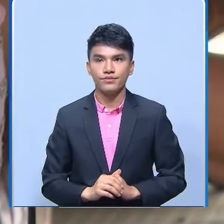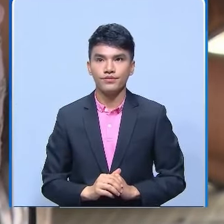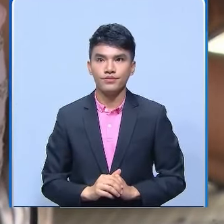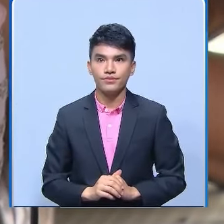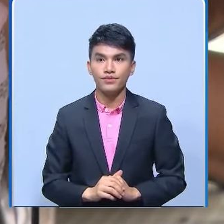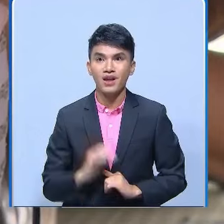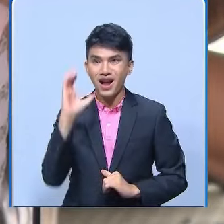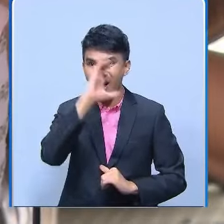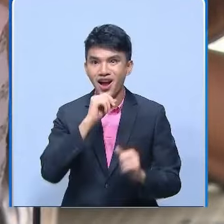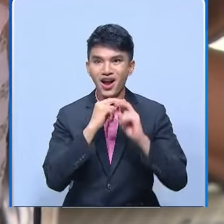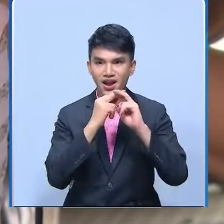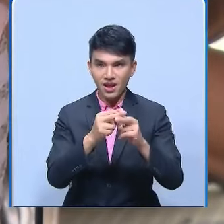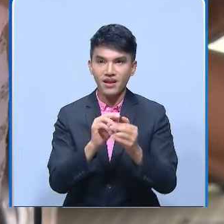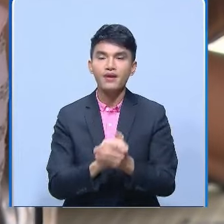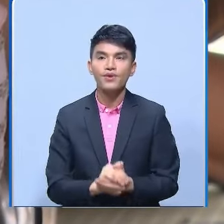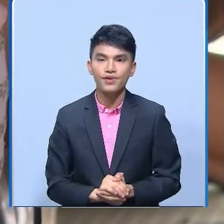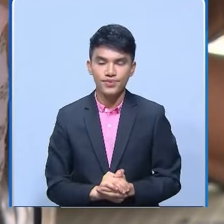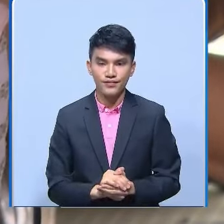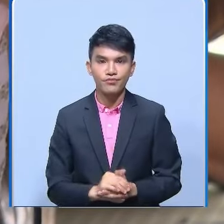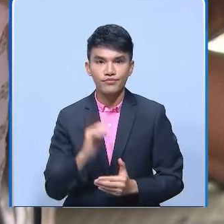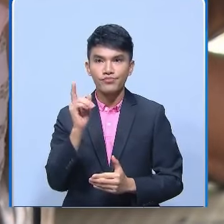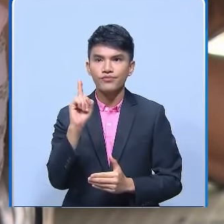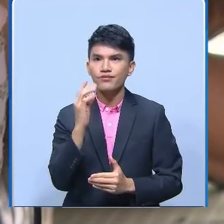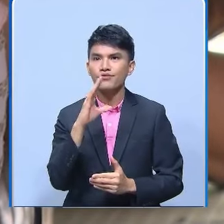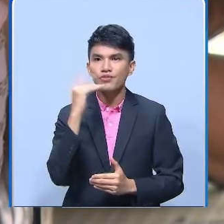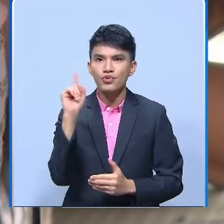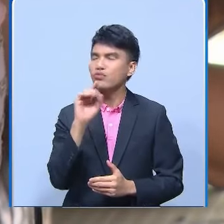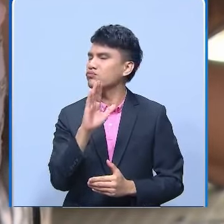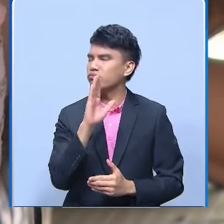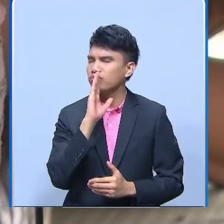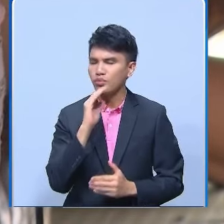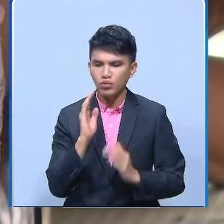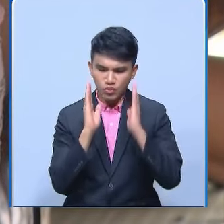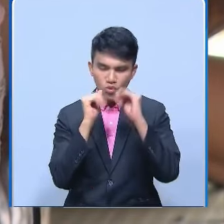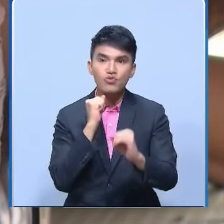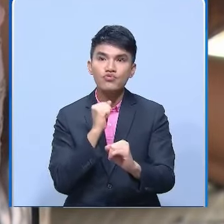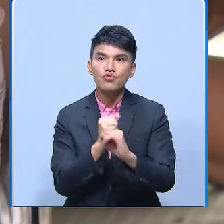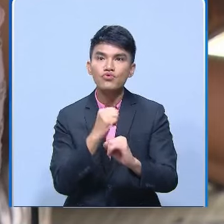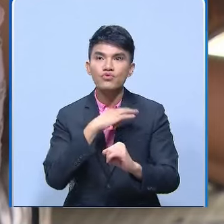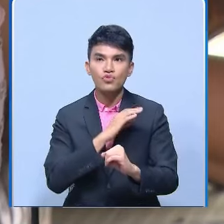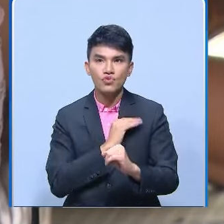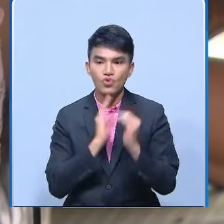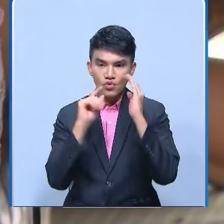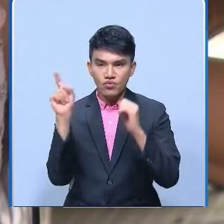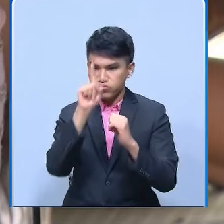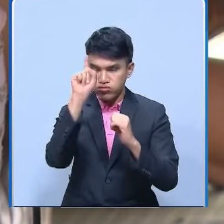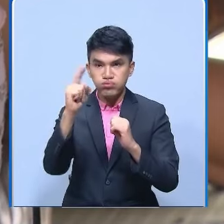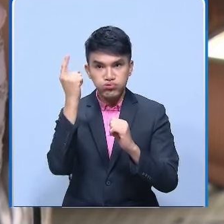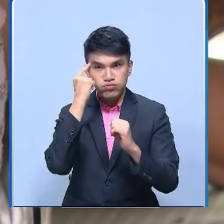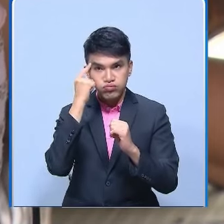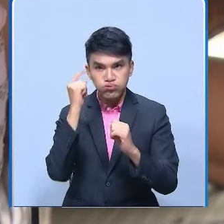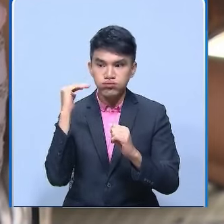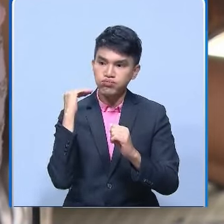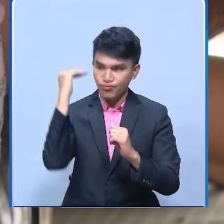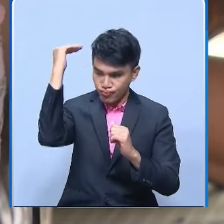ให้เราไปหาเองใช่ค่ะเบอกว่ายังไงเขาบอกว่าเดี๋ยว้าเจ้าหน้าที่ไปอ่ะกลัวผู้ต้องสงสัยหรือว่าพี่